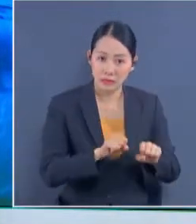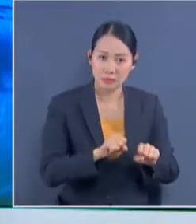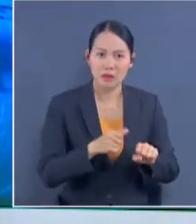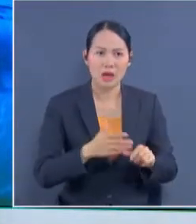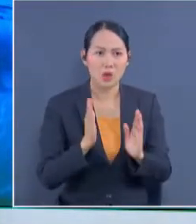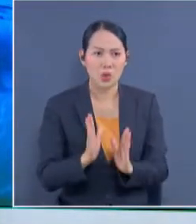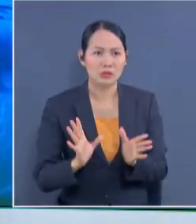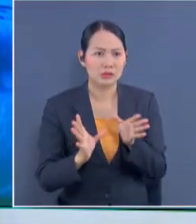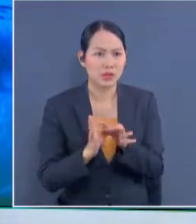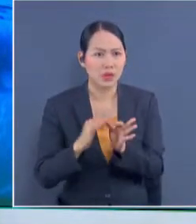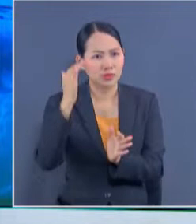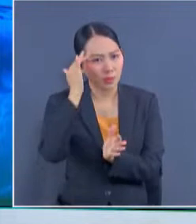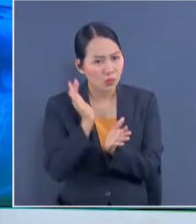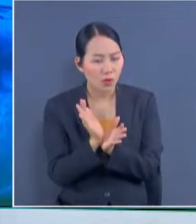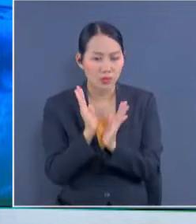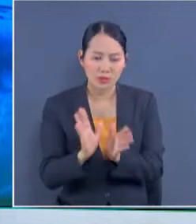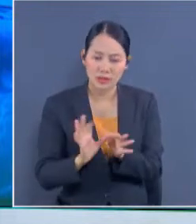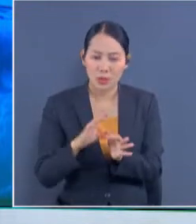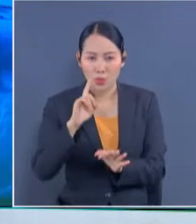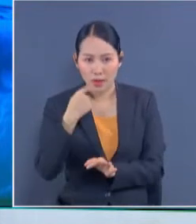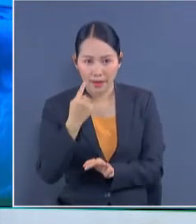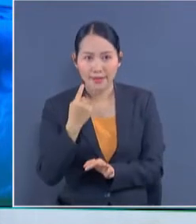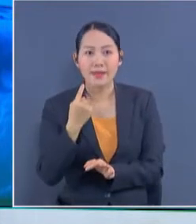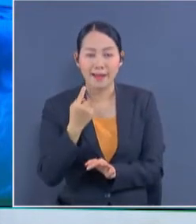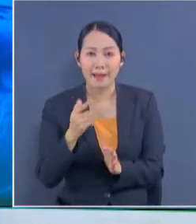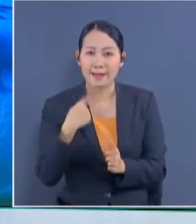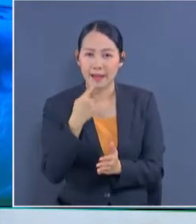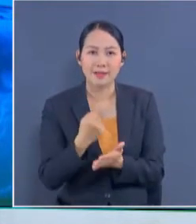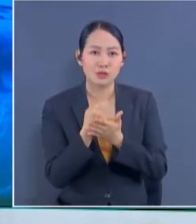นเกี่ยวข้องอันนี้สำคัญต้องตามต่อนะครับ ในการหลบหนีออกนอกประเทศนะครับ